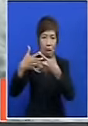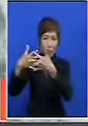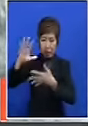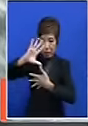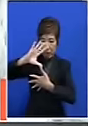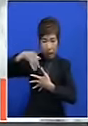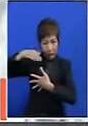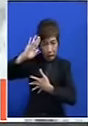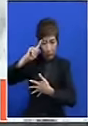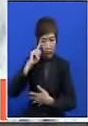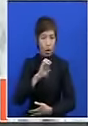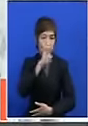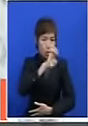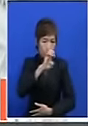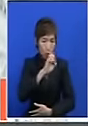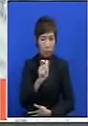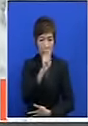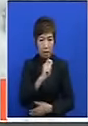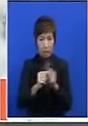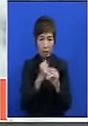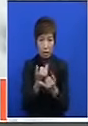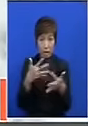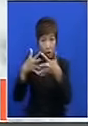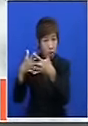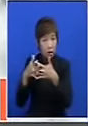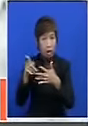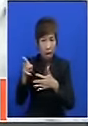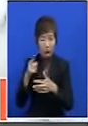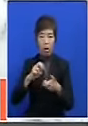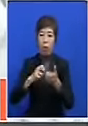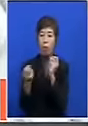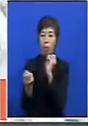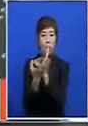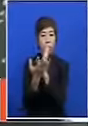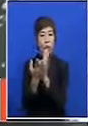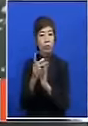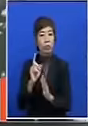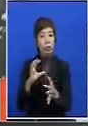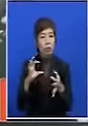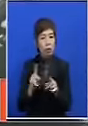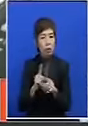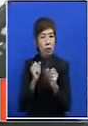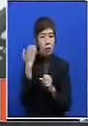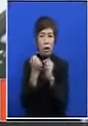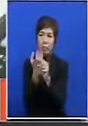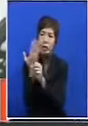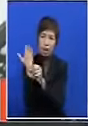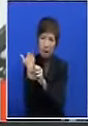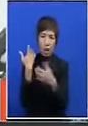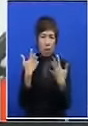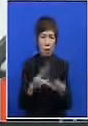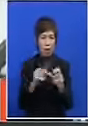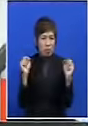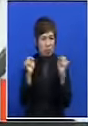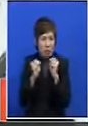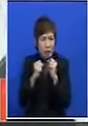าเหนือยุโรปเอเชียในช่วงปีนี้สหรัฐอเมริกาได้รับผลกระทบอีก1ปีนะครับหลังจากที่เมื่อปีที่ผ่านมาหนา